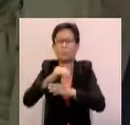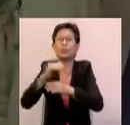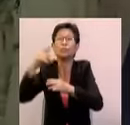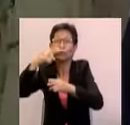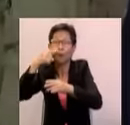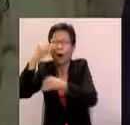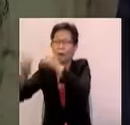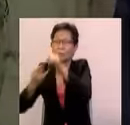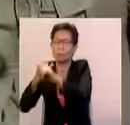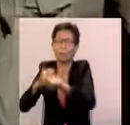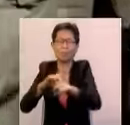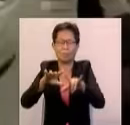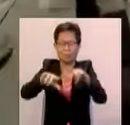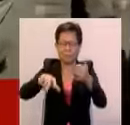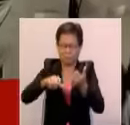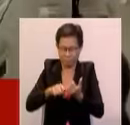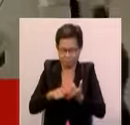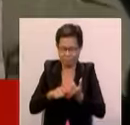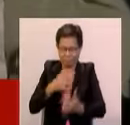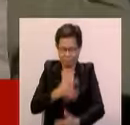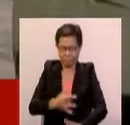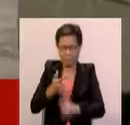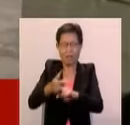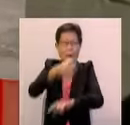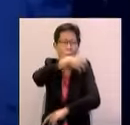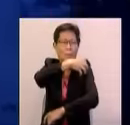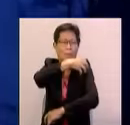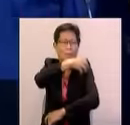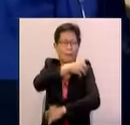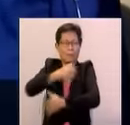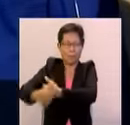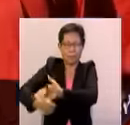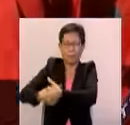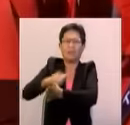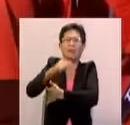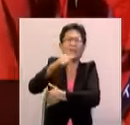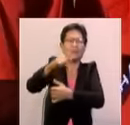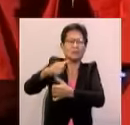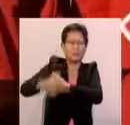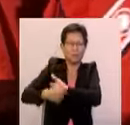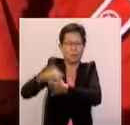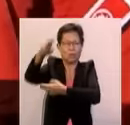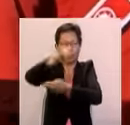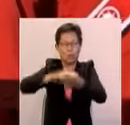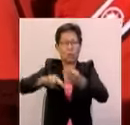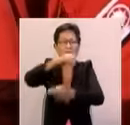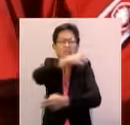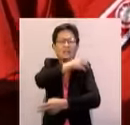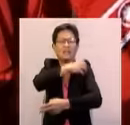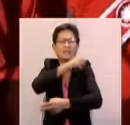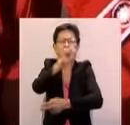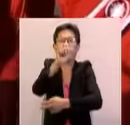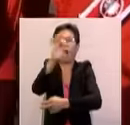antarabangsa menerima sijil penghargaan daripada Panglima Tentera Udara, Jeneral Tan Sri Afendi Buang.